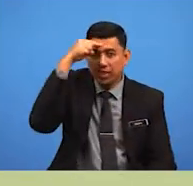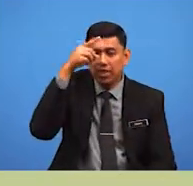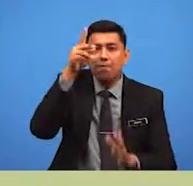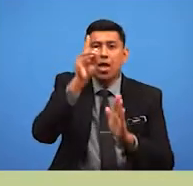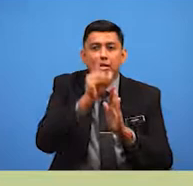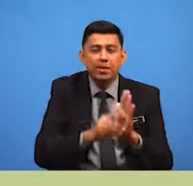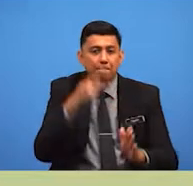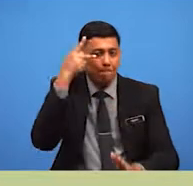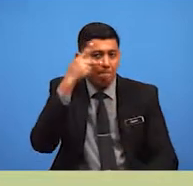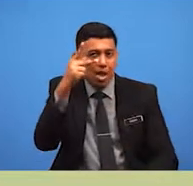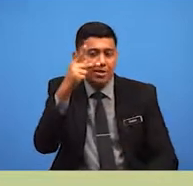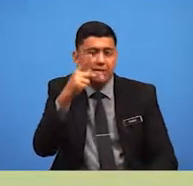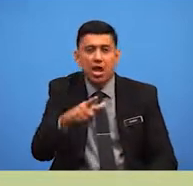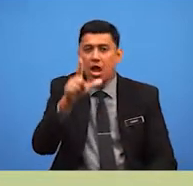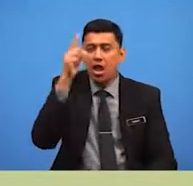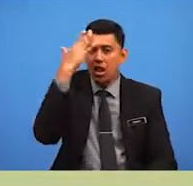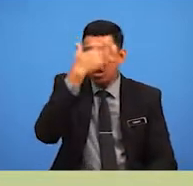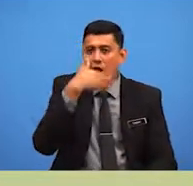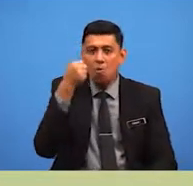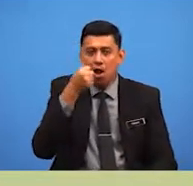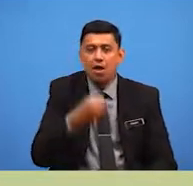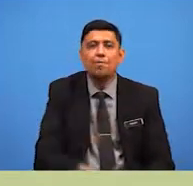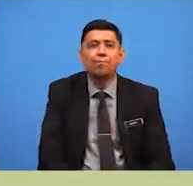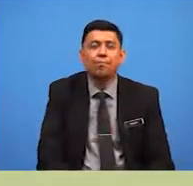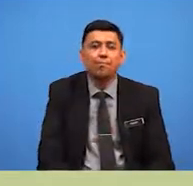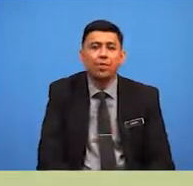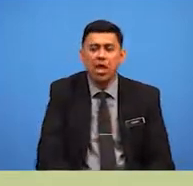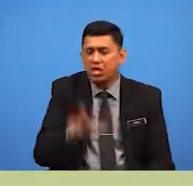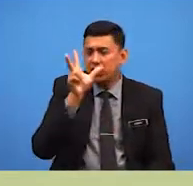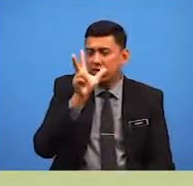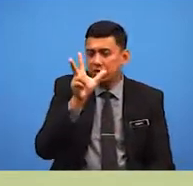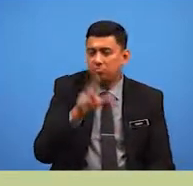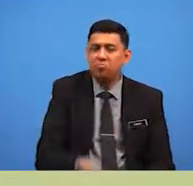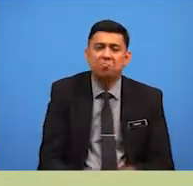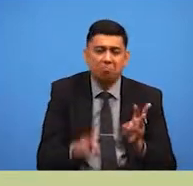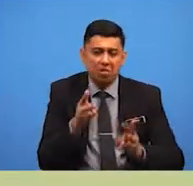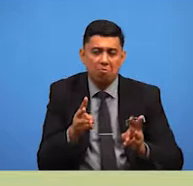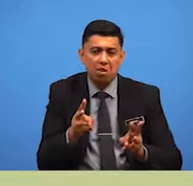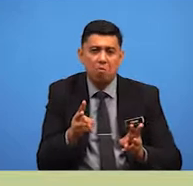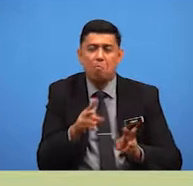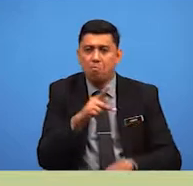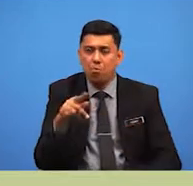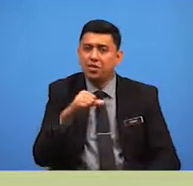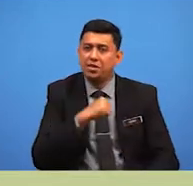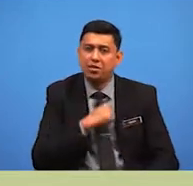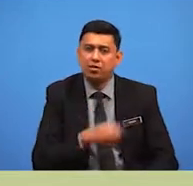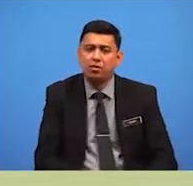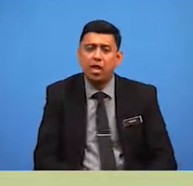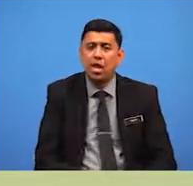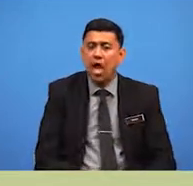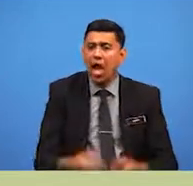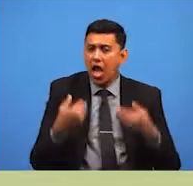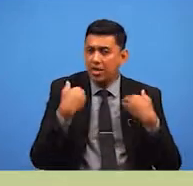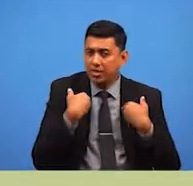lawa. Maksud rangkap yang ketiga adalah walaupun diri seseorang itu